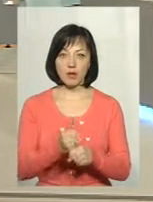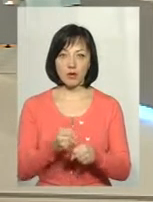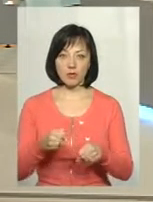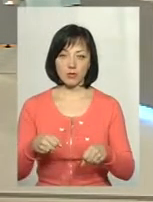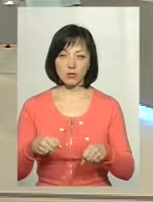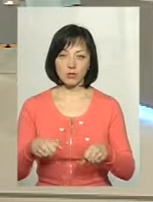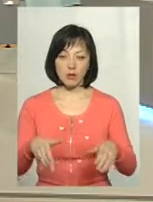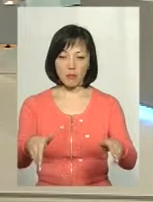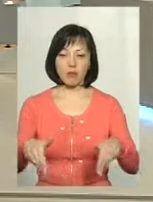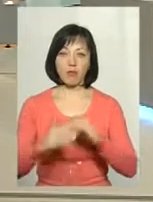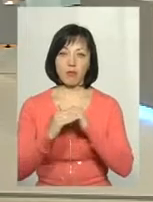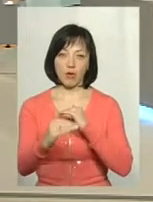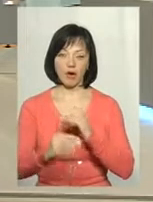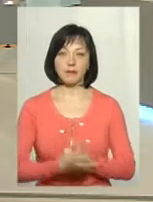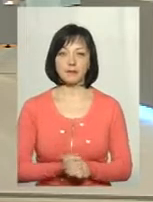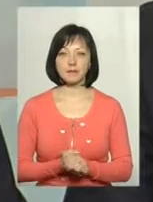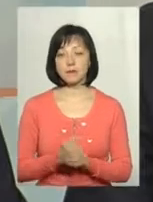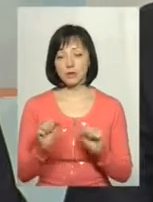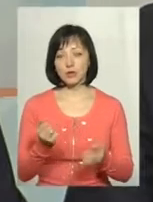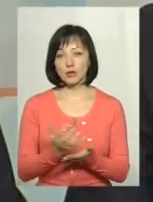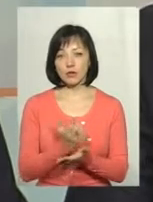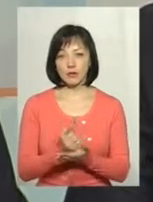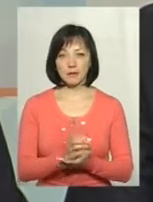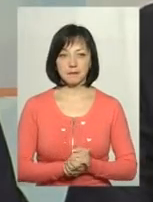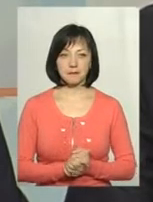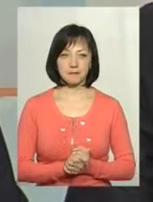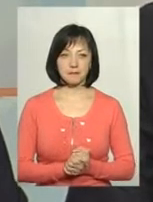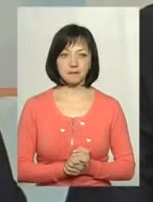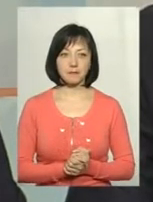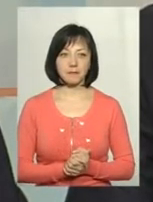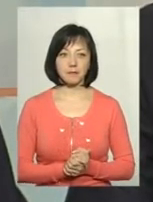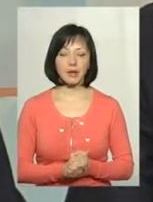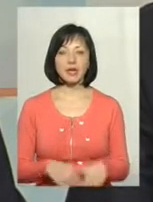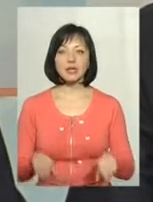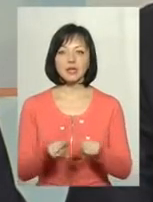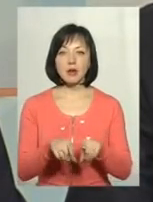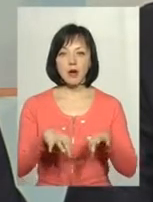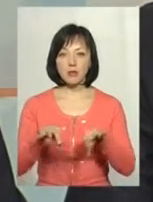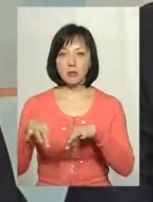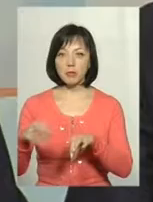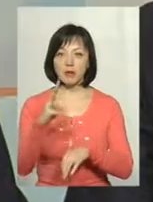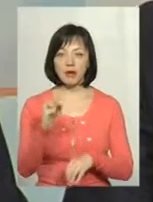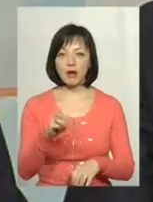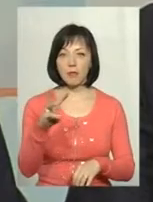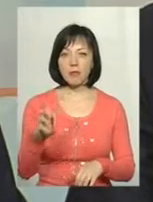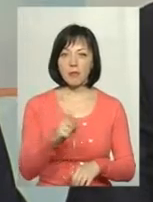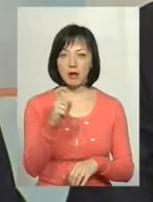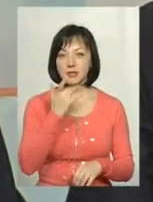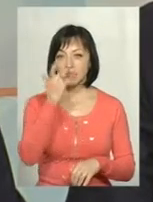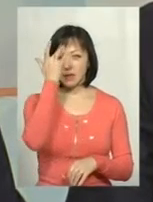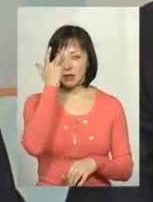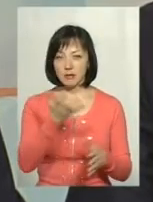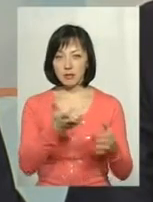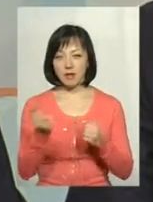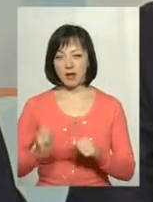свої орендовані землі. Тобто є в цьому позитив. І так само автомобілі КАМАЗи в літній період